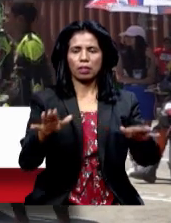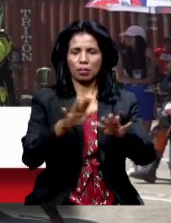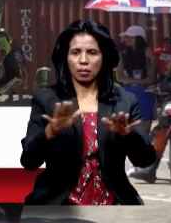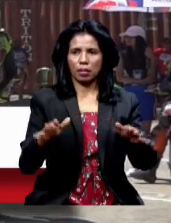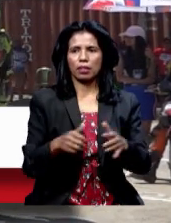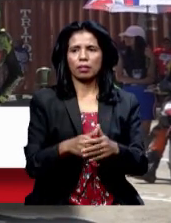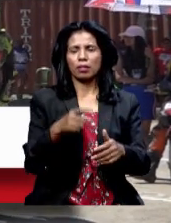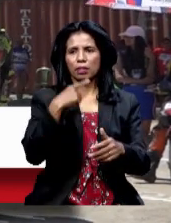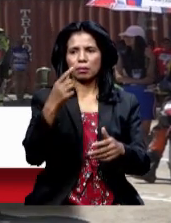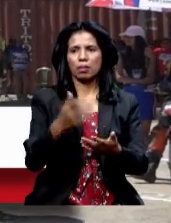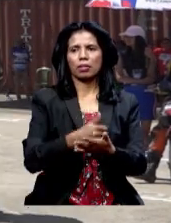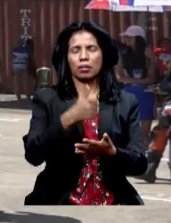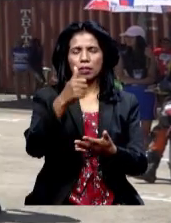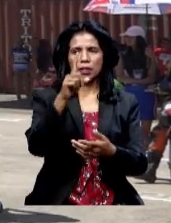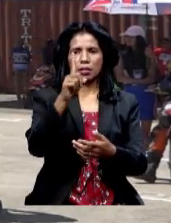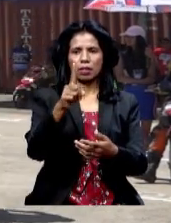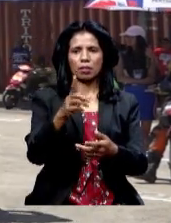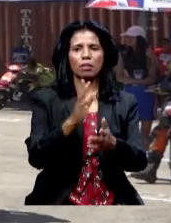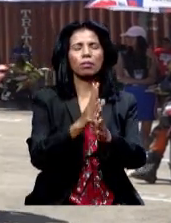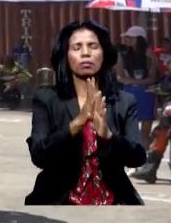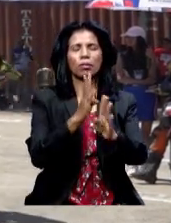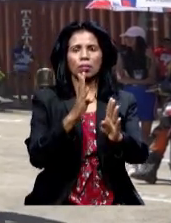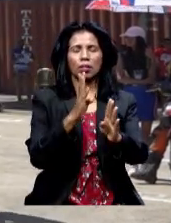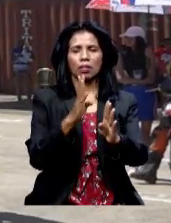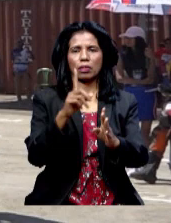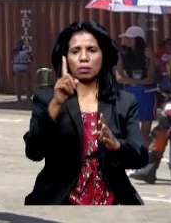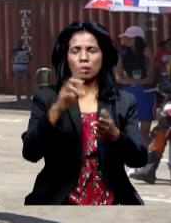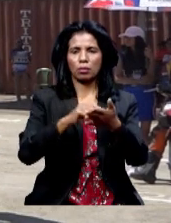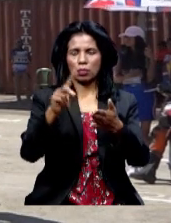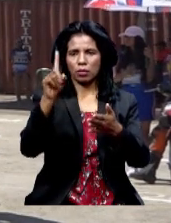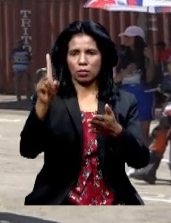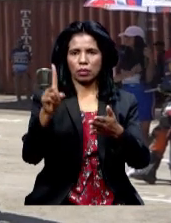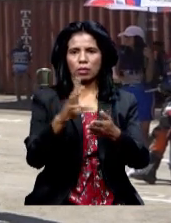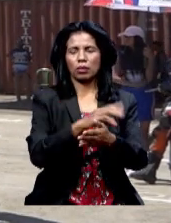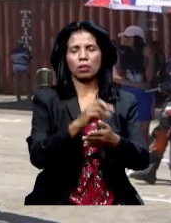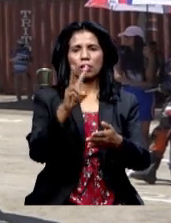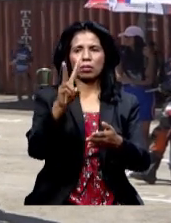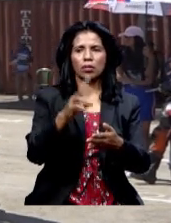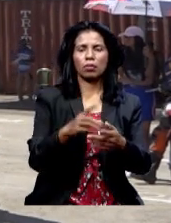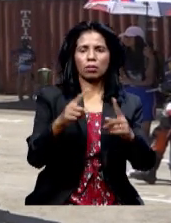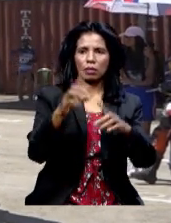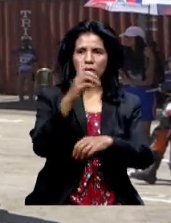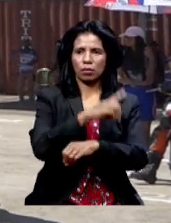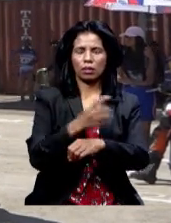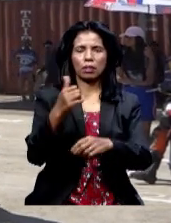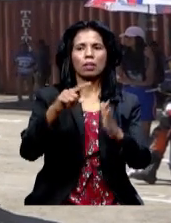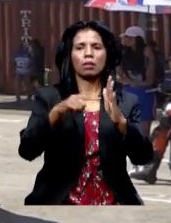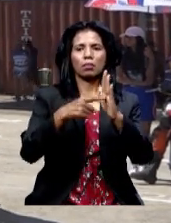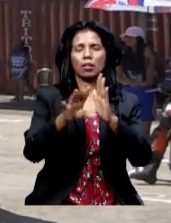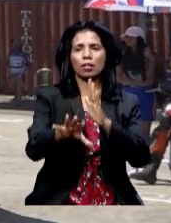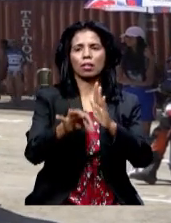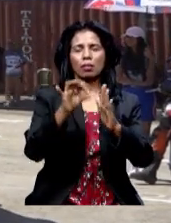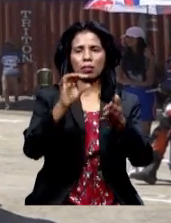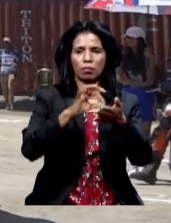Sema juara satu ni tambah forma nomor 1. Hope nomor juara 2 forma nomor 2. Oing sirah komesa na hili na